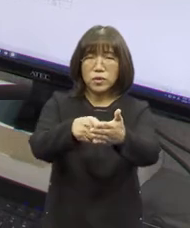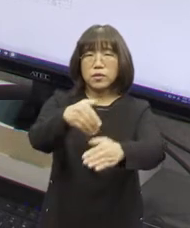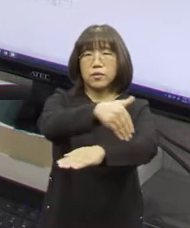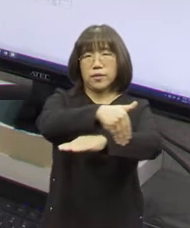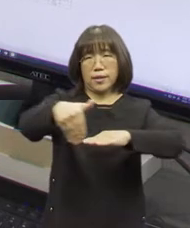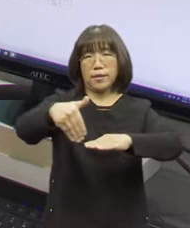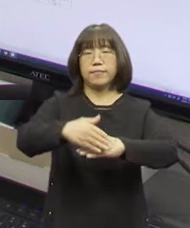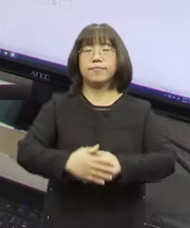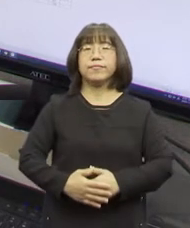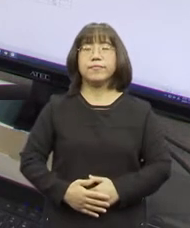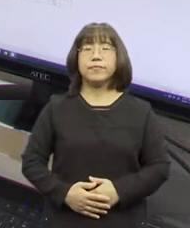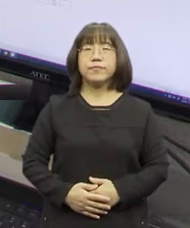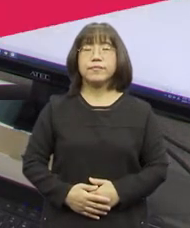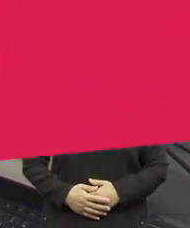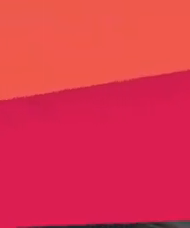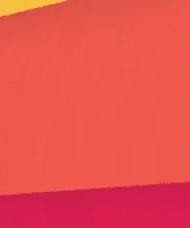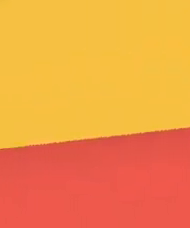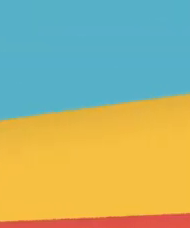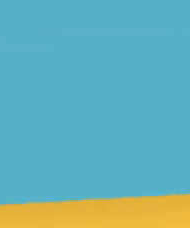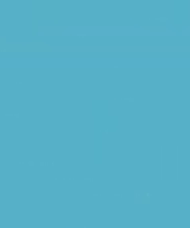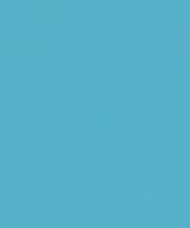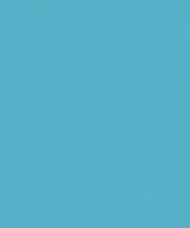추진할 예정입니다.